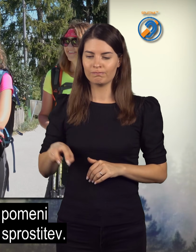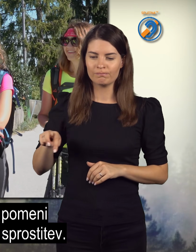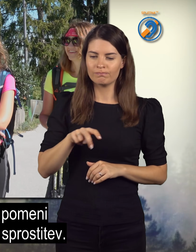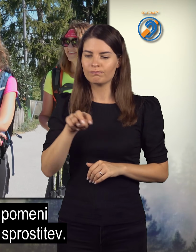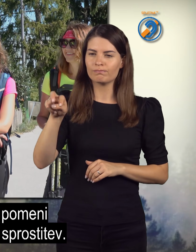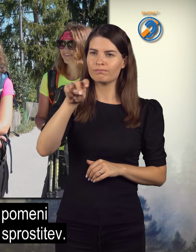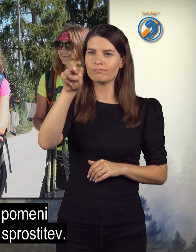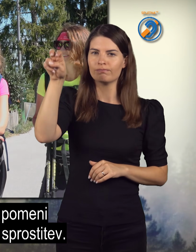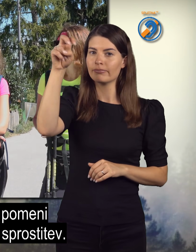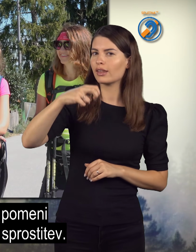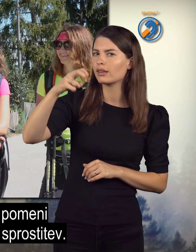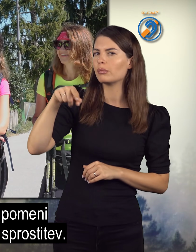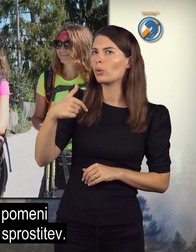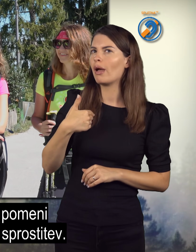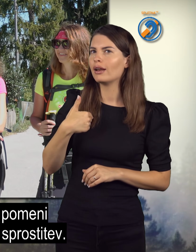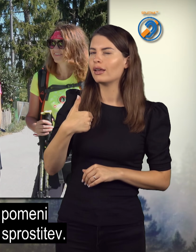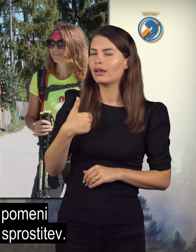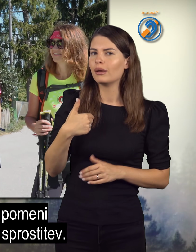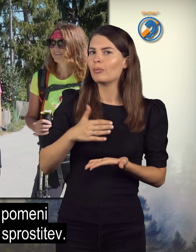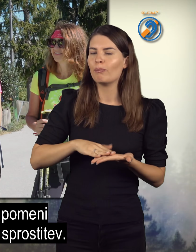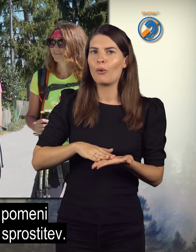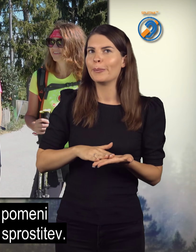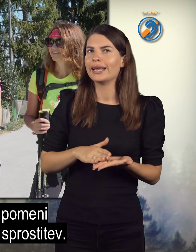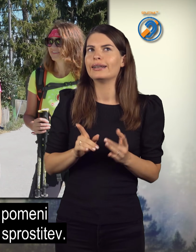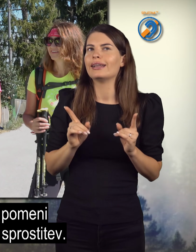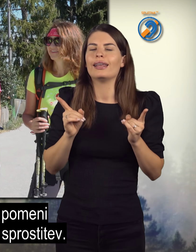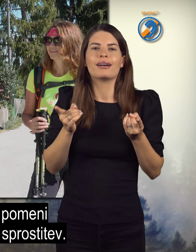v hribe mi pomeni nekaj